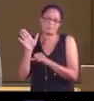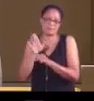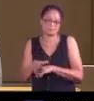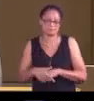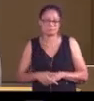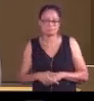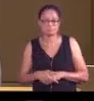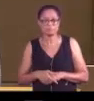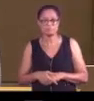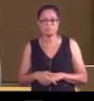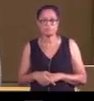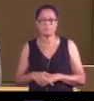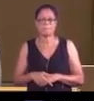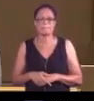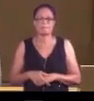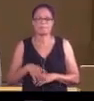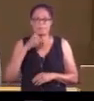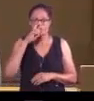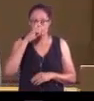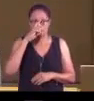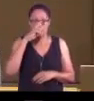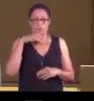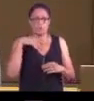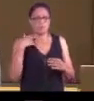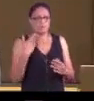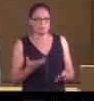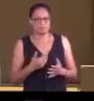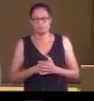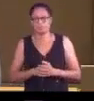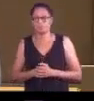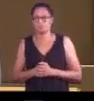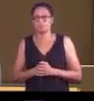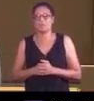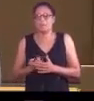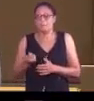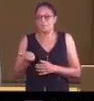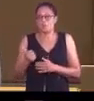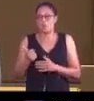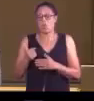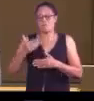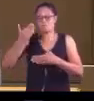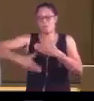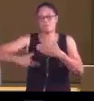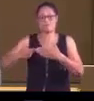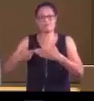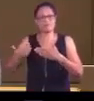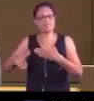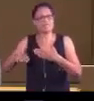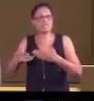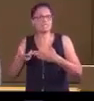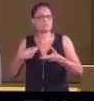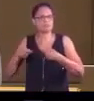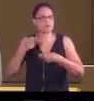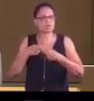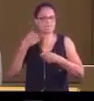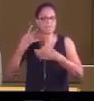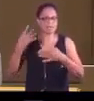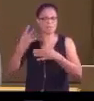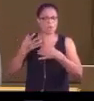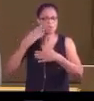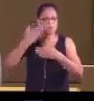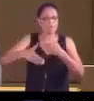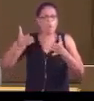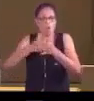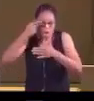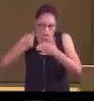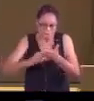Donc, le fait qu'on va arriver bientôt là, au terme du contrat de marché, et qu'il faut relancer ce